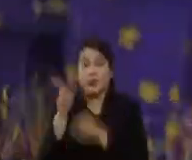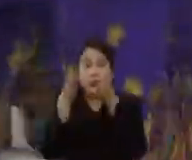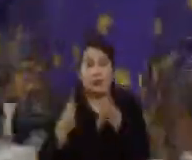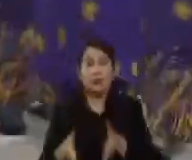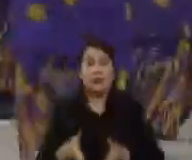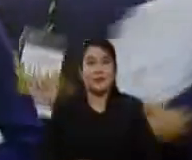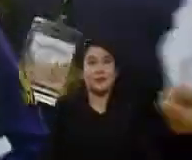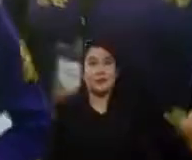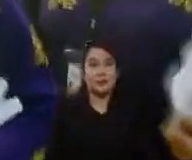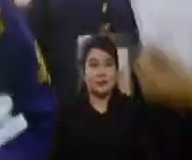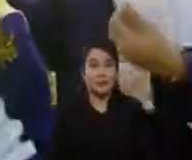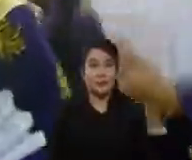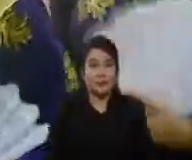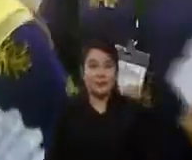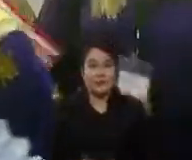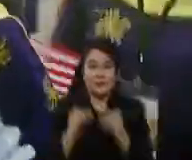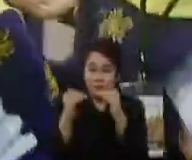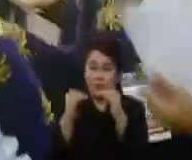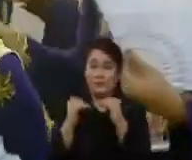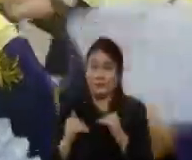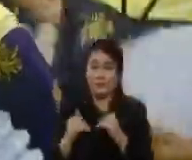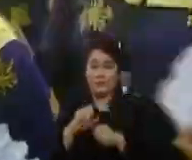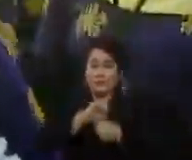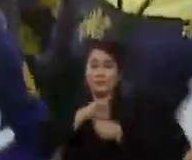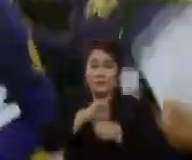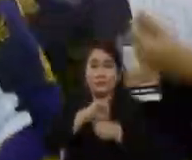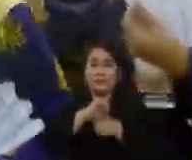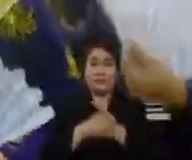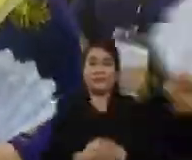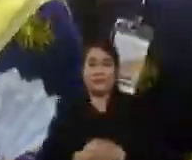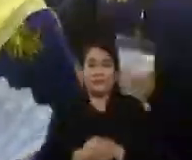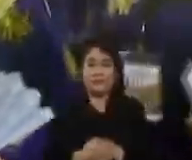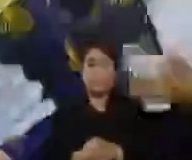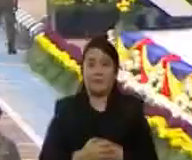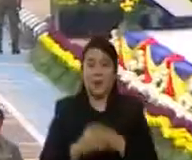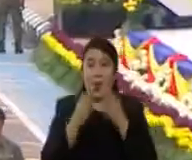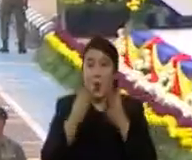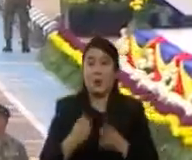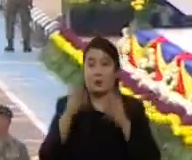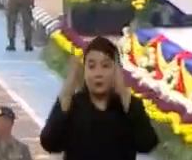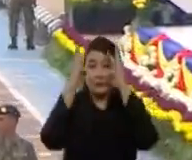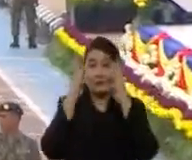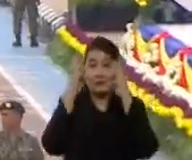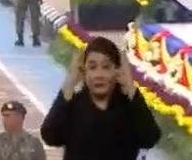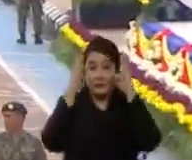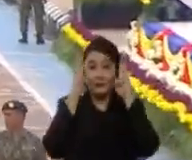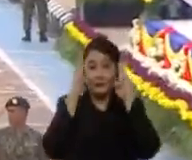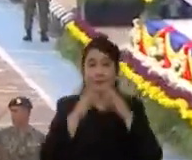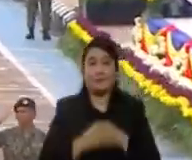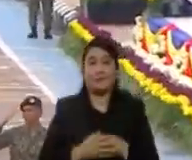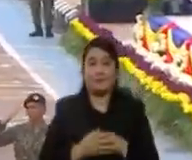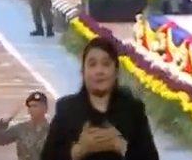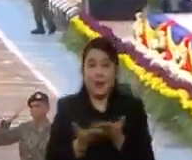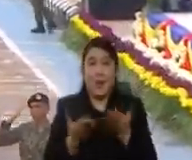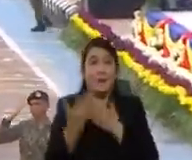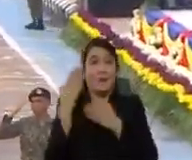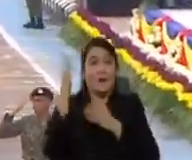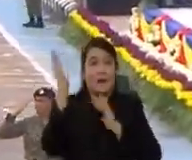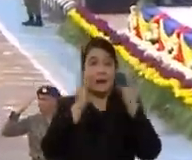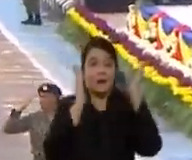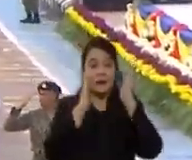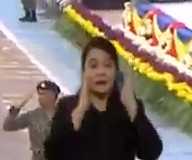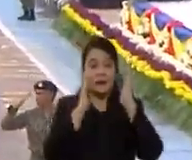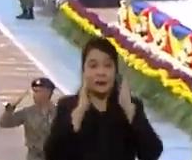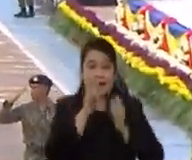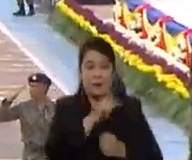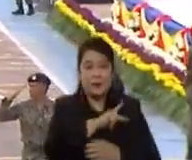orang. Berikut adalah kontingen komuniti orang asli mewakili suku kaum orang asli di Malaysia, dipimpin